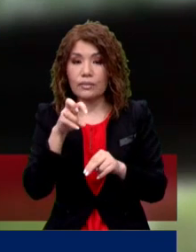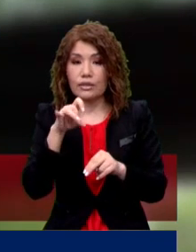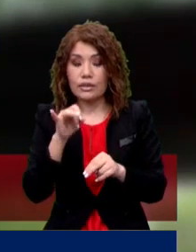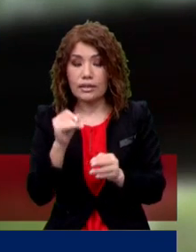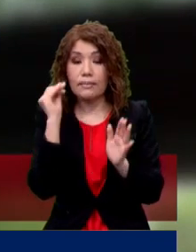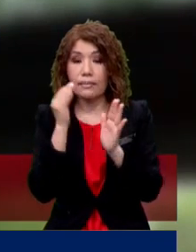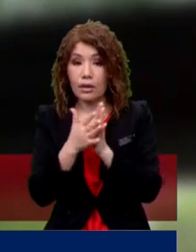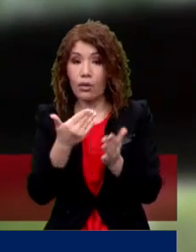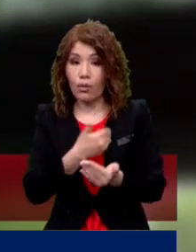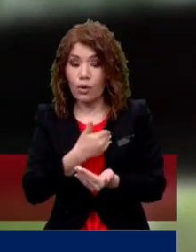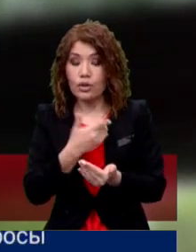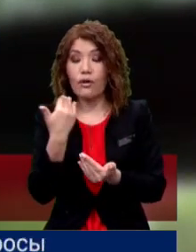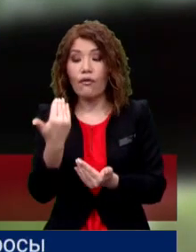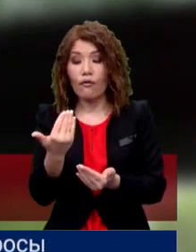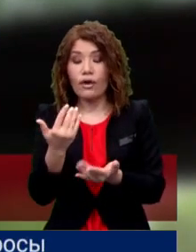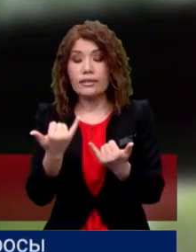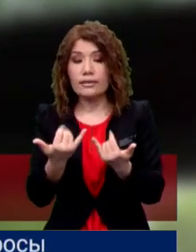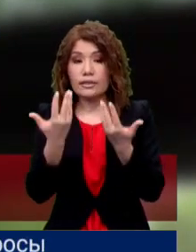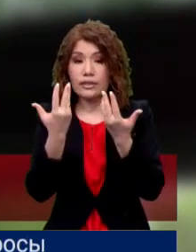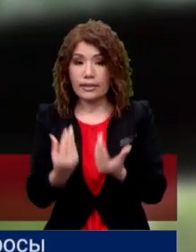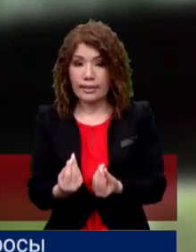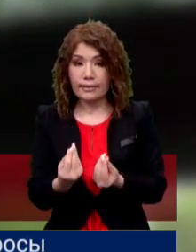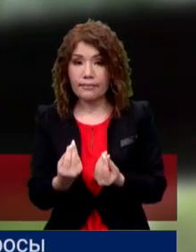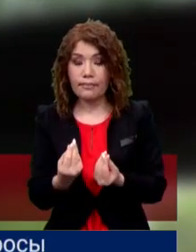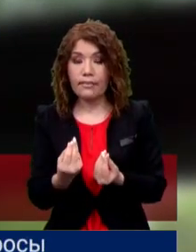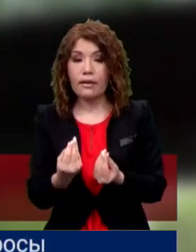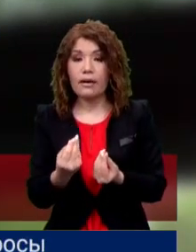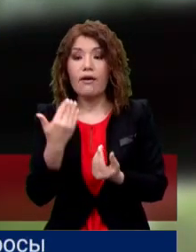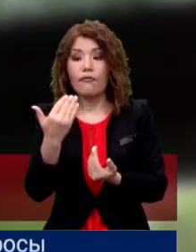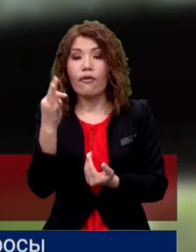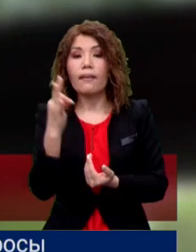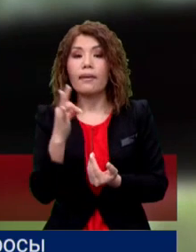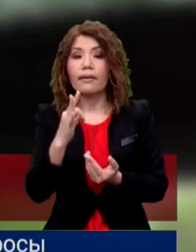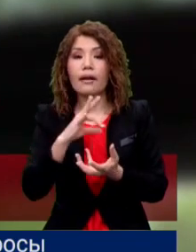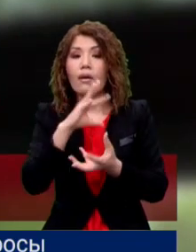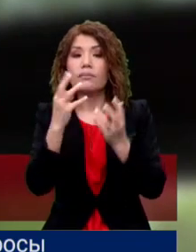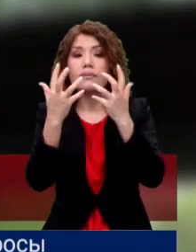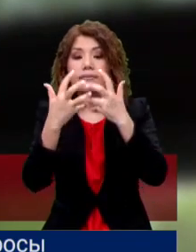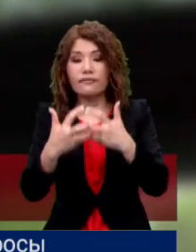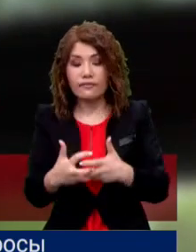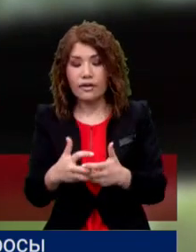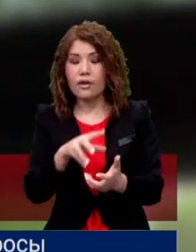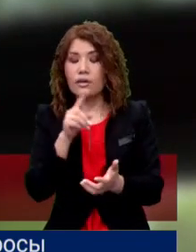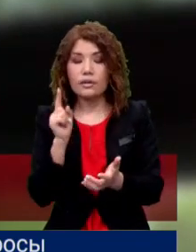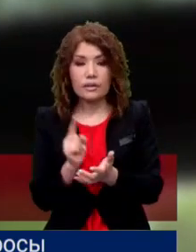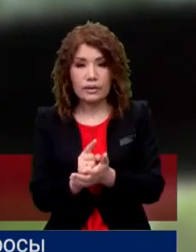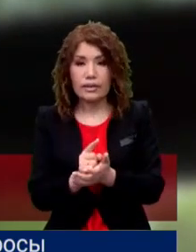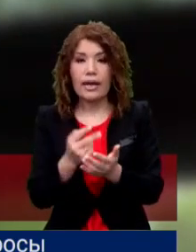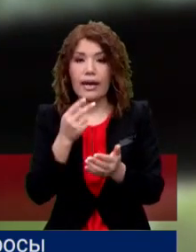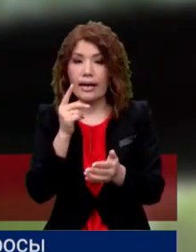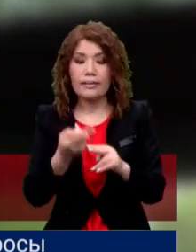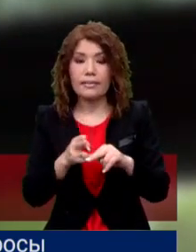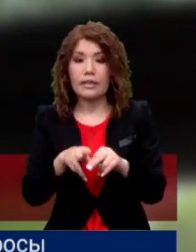асырғысы келетін болса, бұл орайда қазіргі таңда мысалы үшін сол коэффициентті санау мәжбүрленіп отыр. Бұл дегеніміз